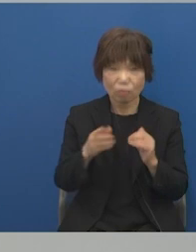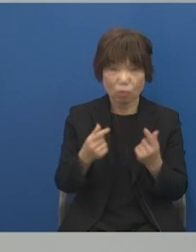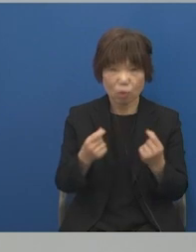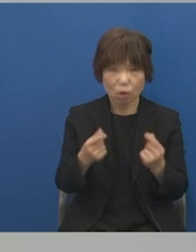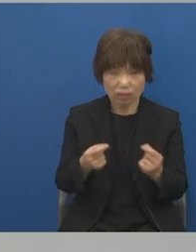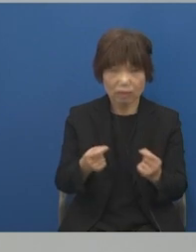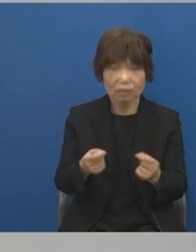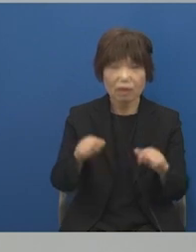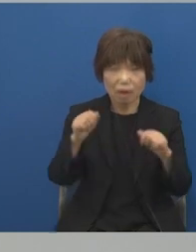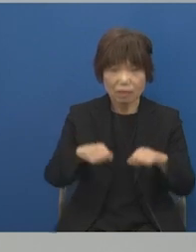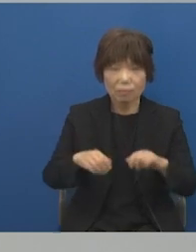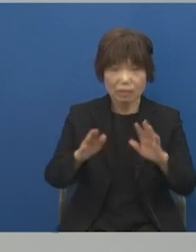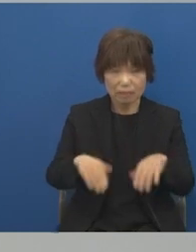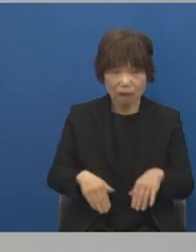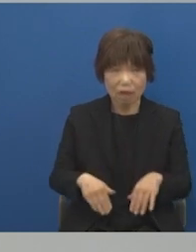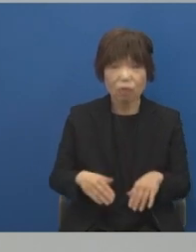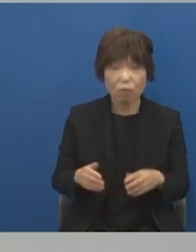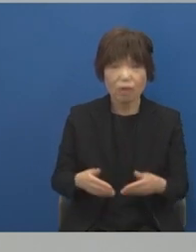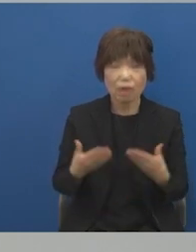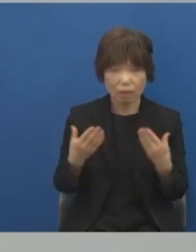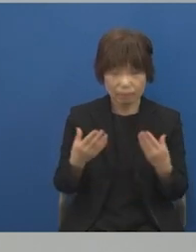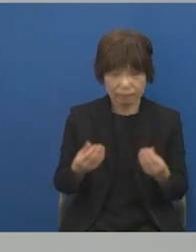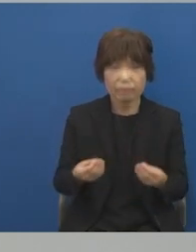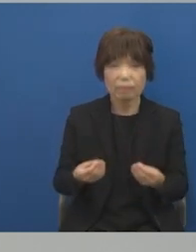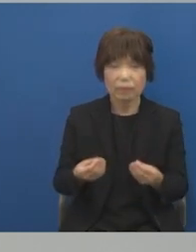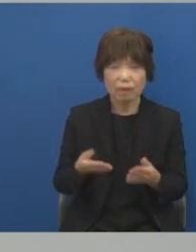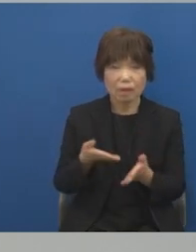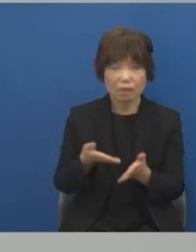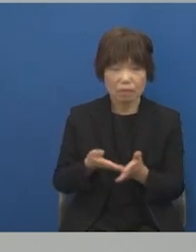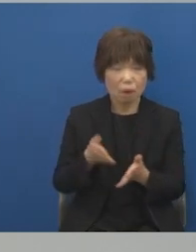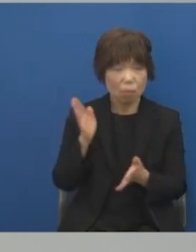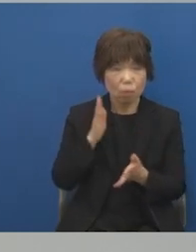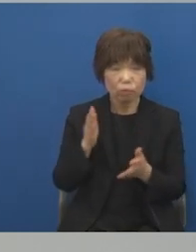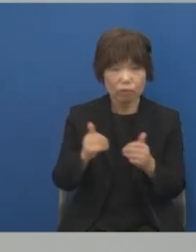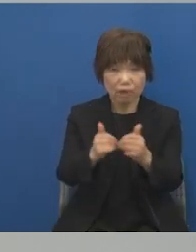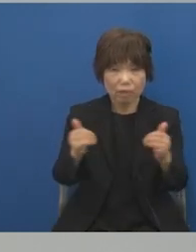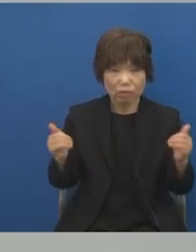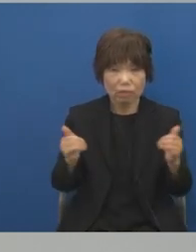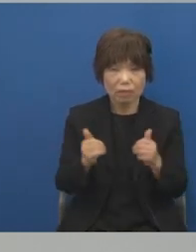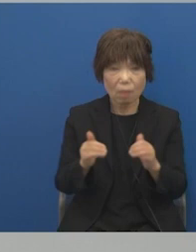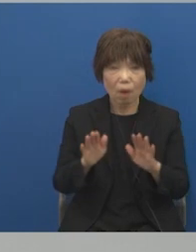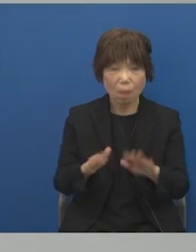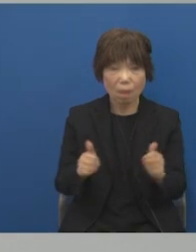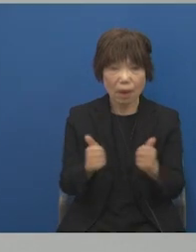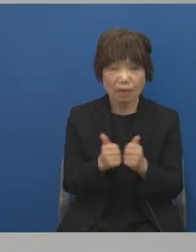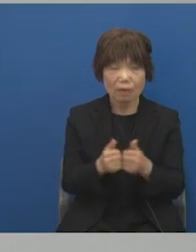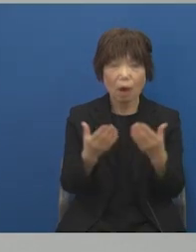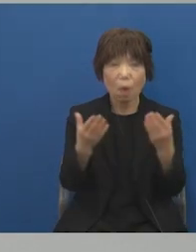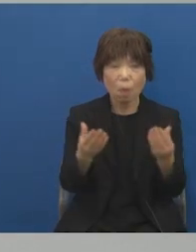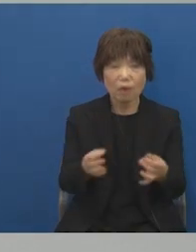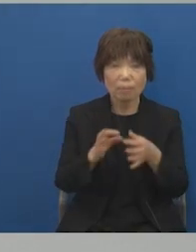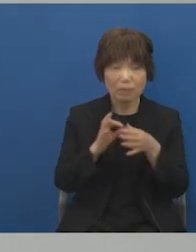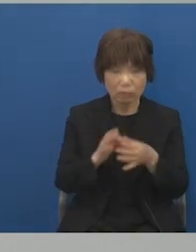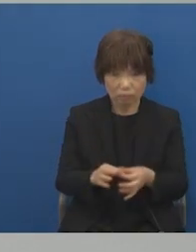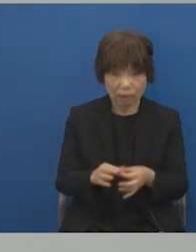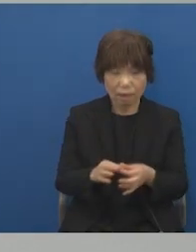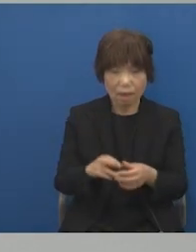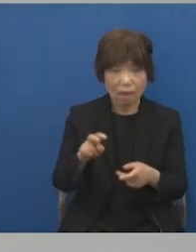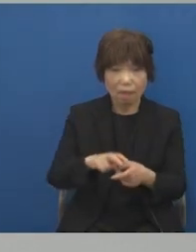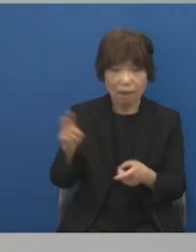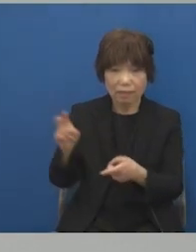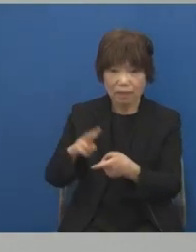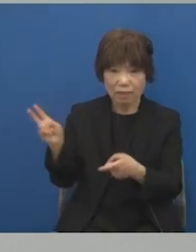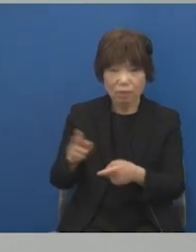会いたします。司会、説明委員及び傍聴されている方々は本会議が終わりましたのでご退席願